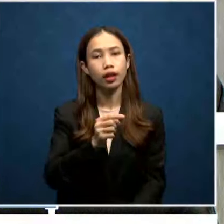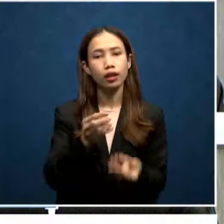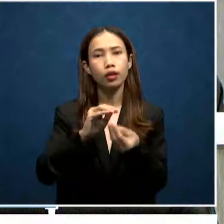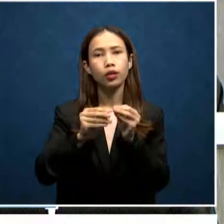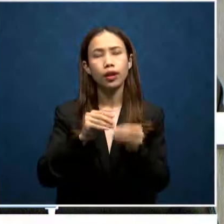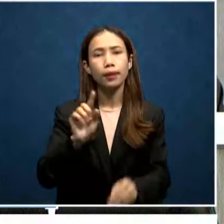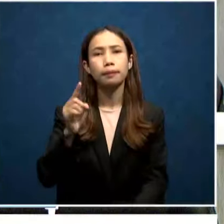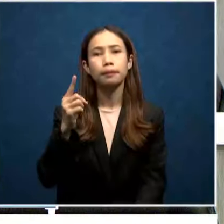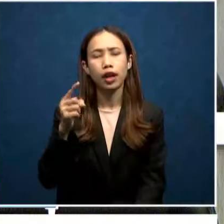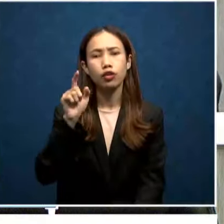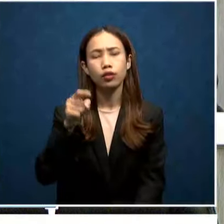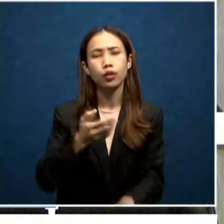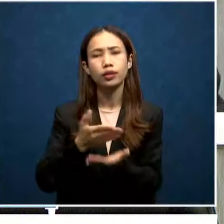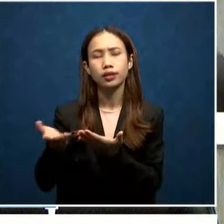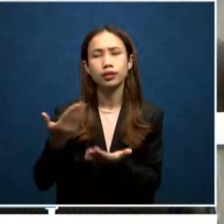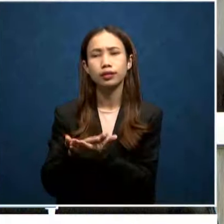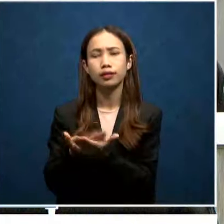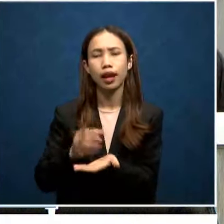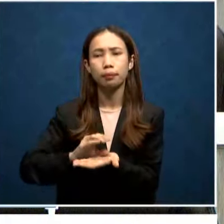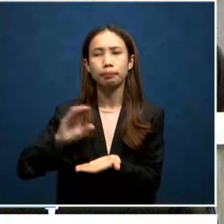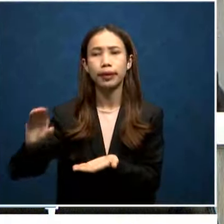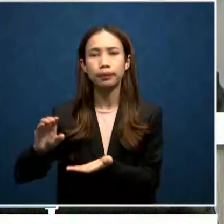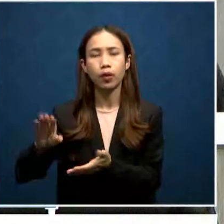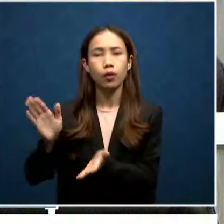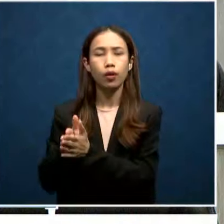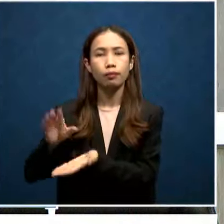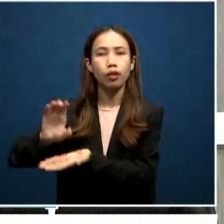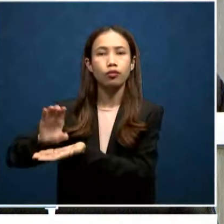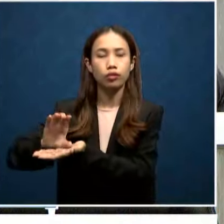เลขใหม่ที่ต้องประมูลเอาเงินเข้ากองทุนเนี่ย